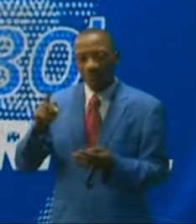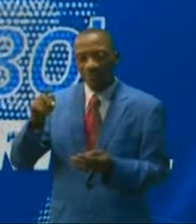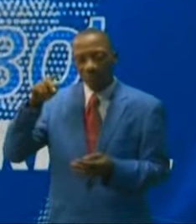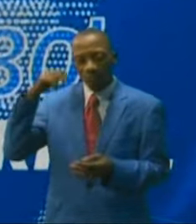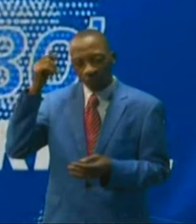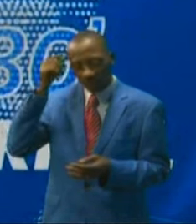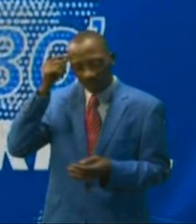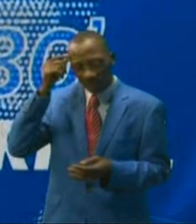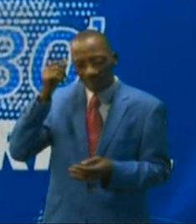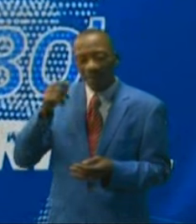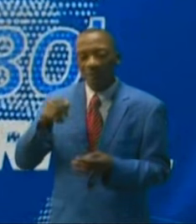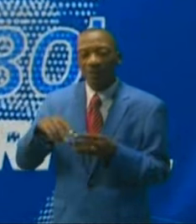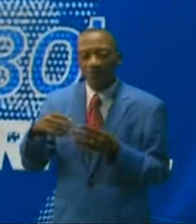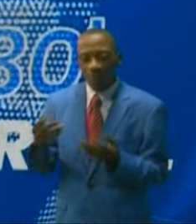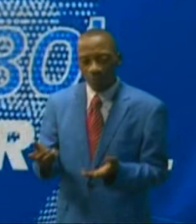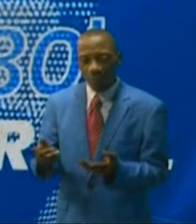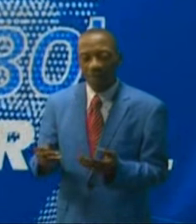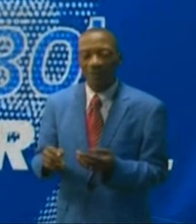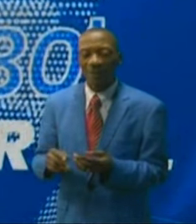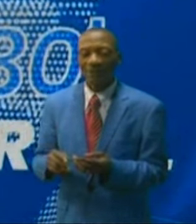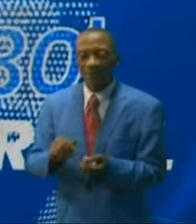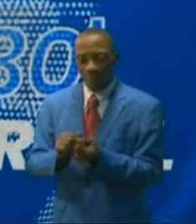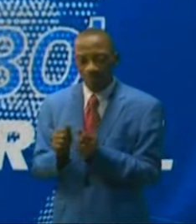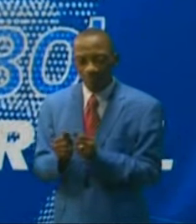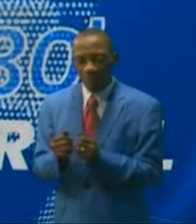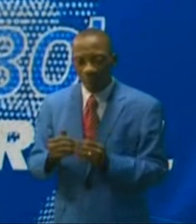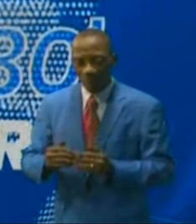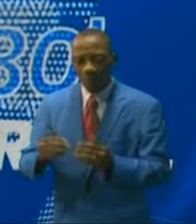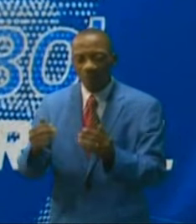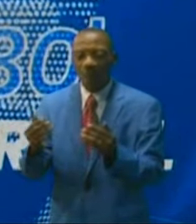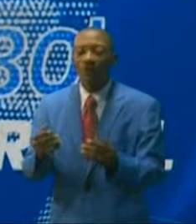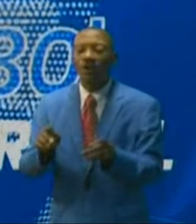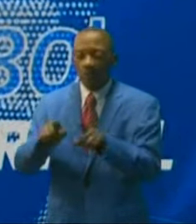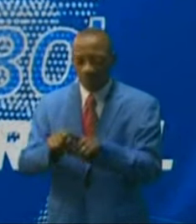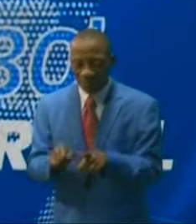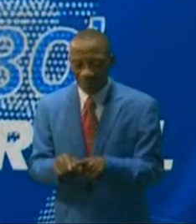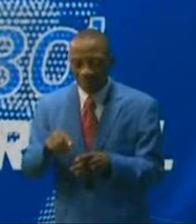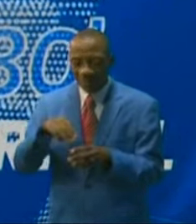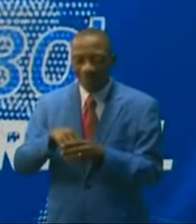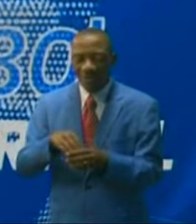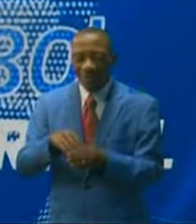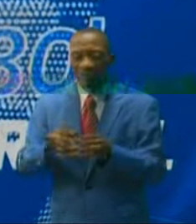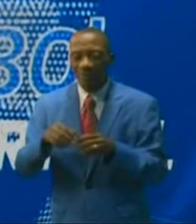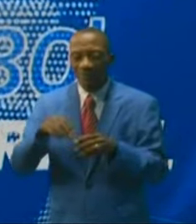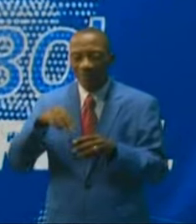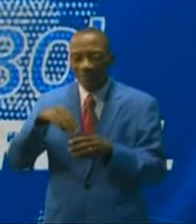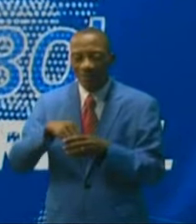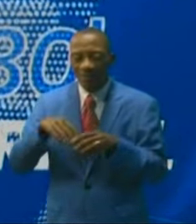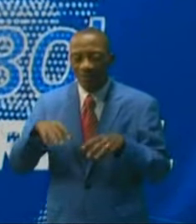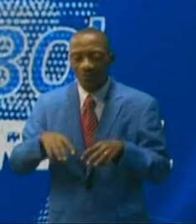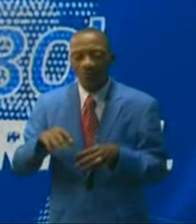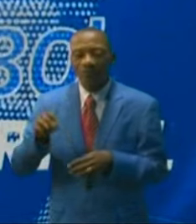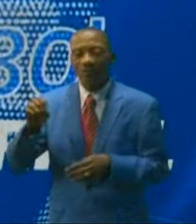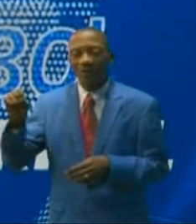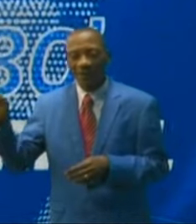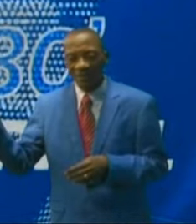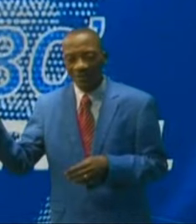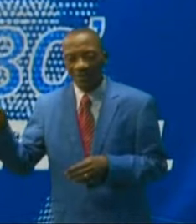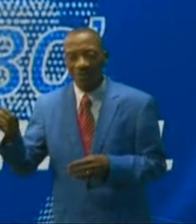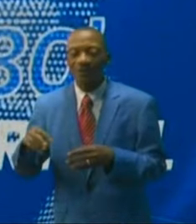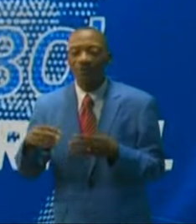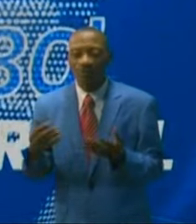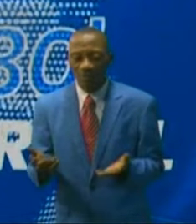et stabilisation pour le retour de la paix dans l'est du pays. Les mots sont des femmes de différentes provinces réunies à